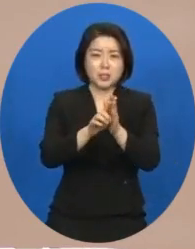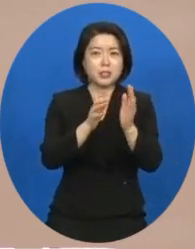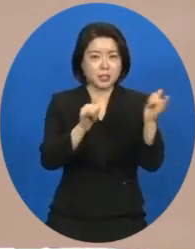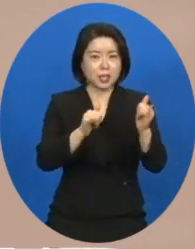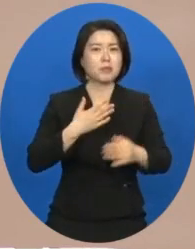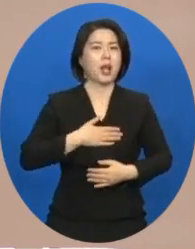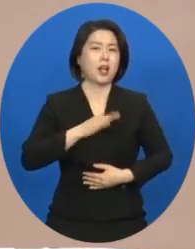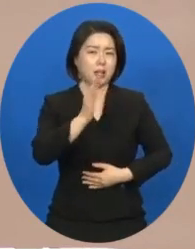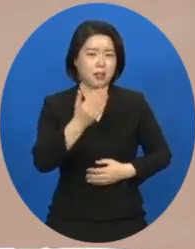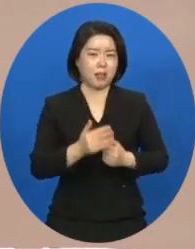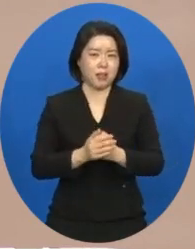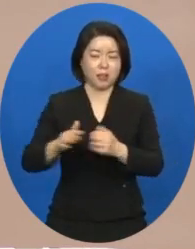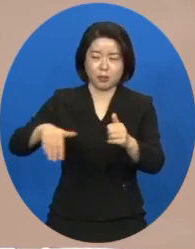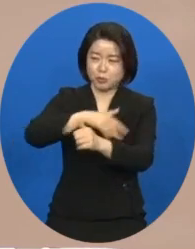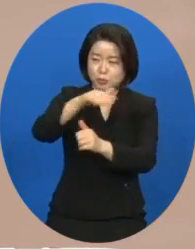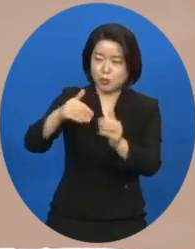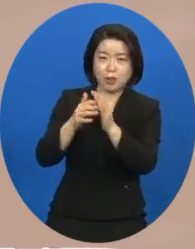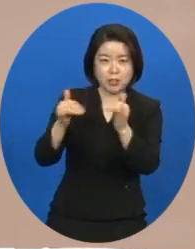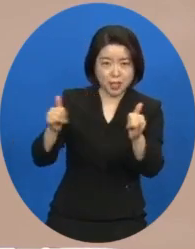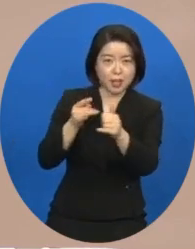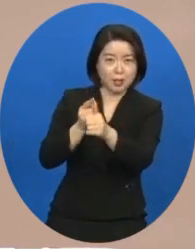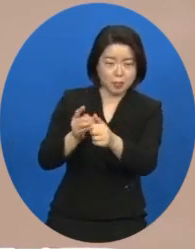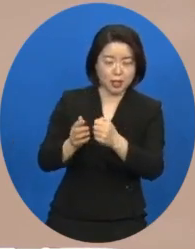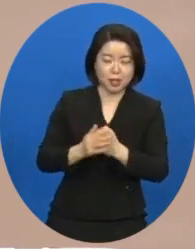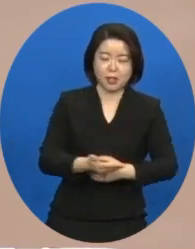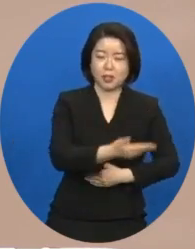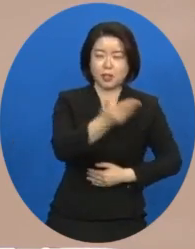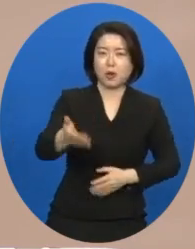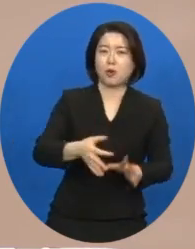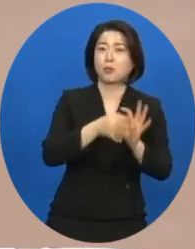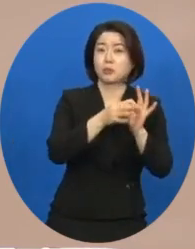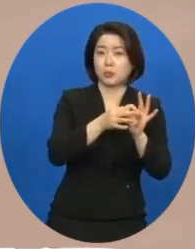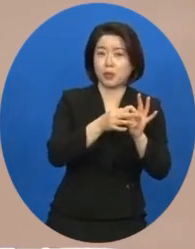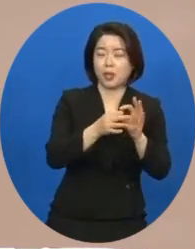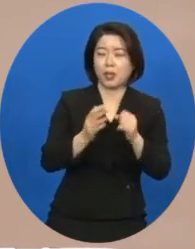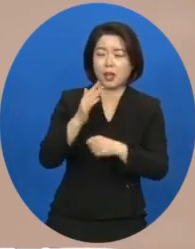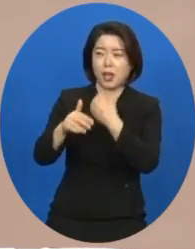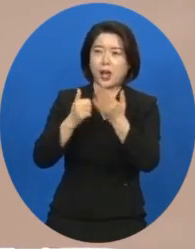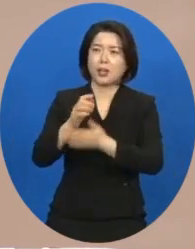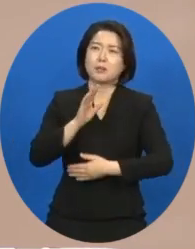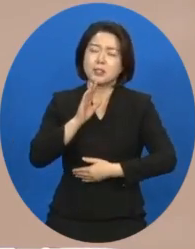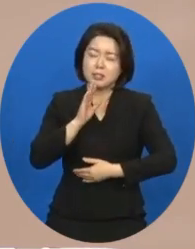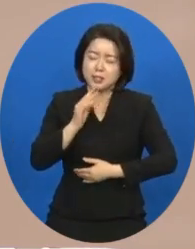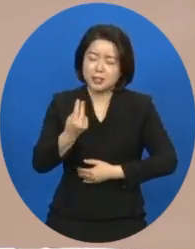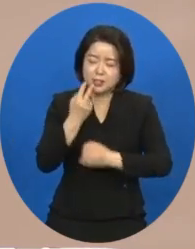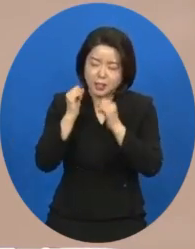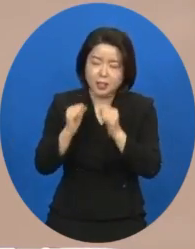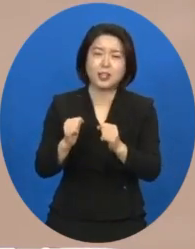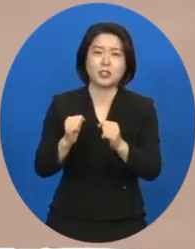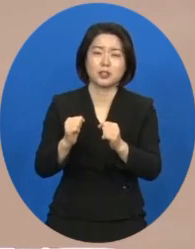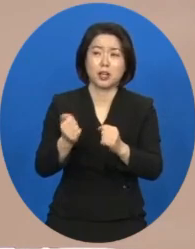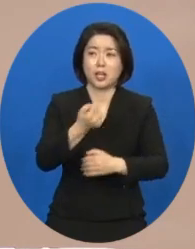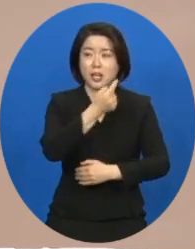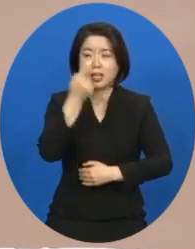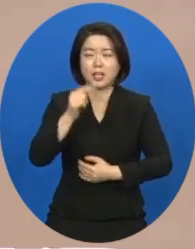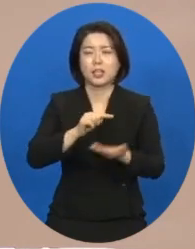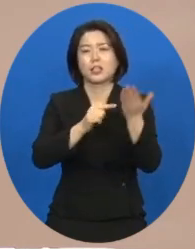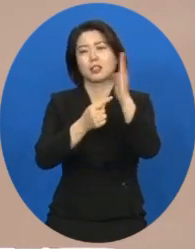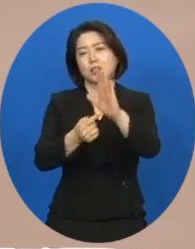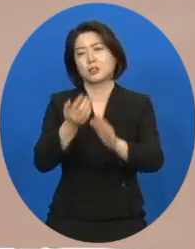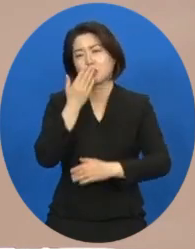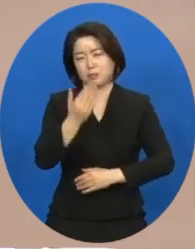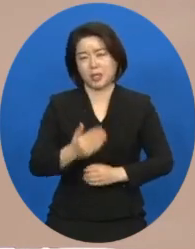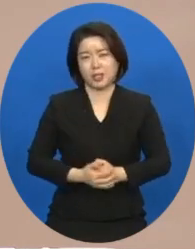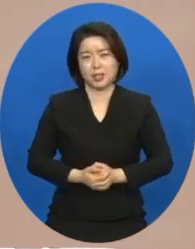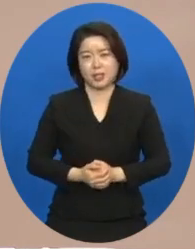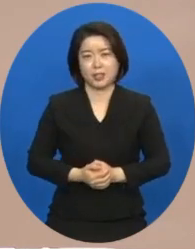여러분 주변에 있는 사람들에게 여러분을 통하여 하나님은 진짜 살아계시구나 증거돼요.